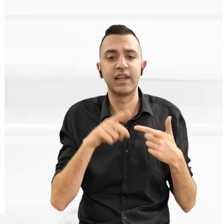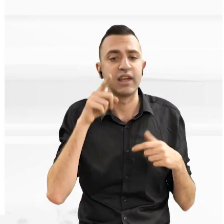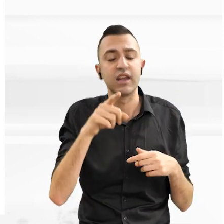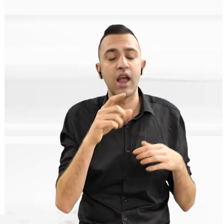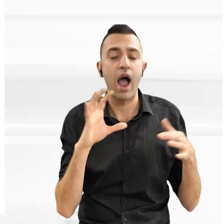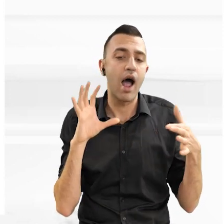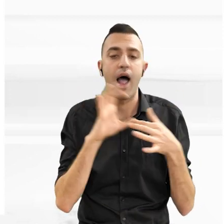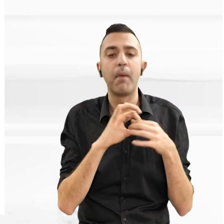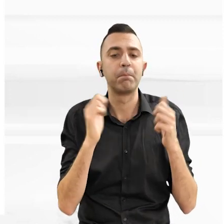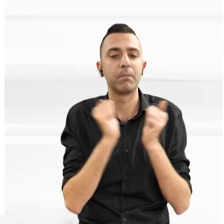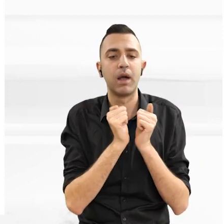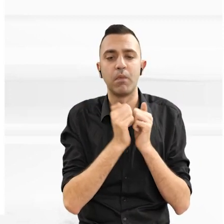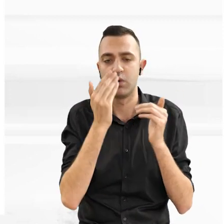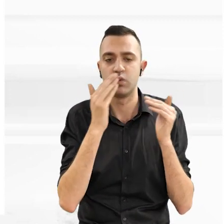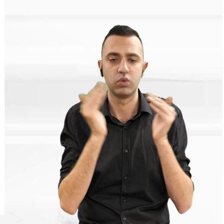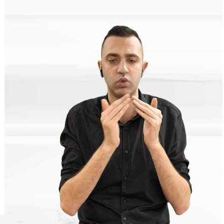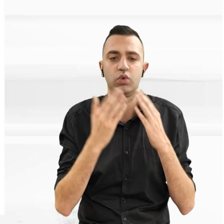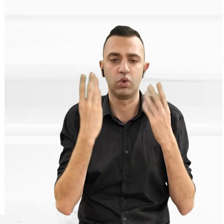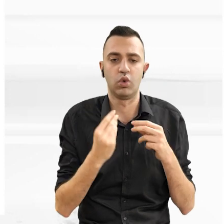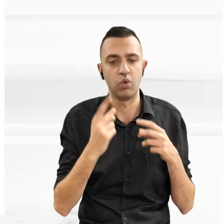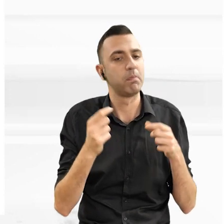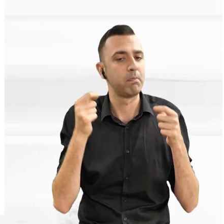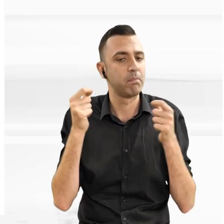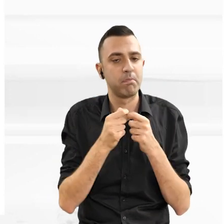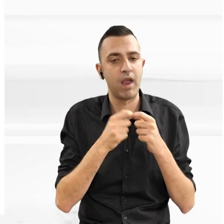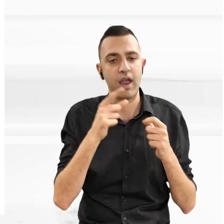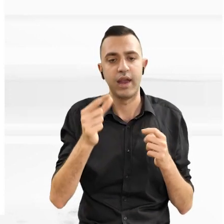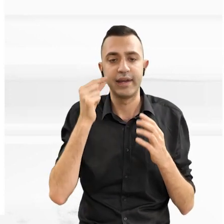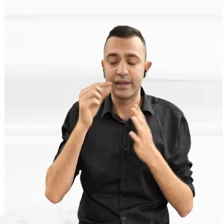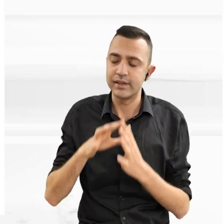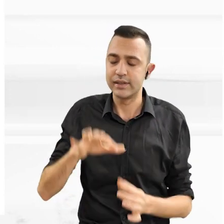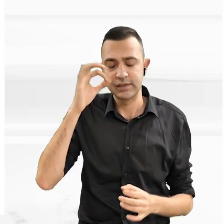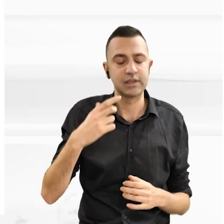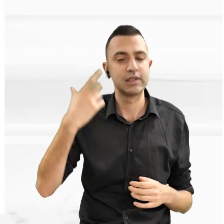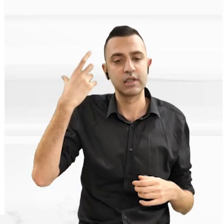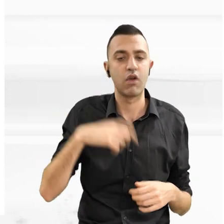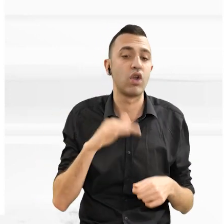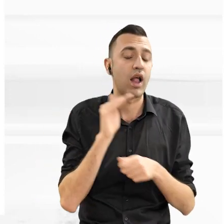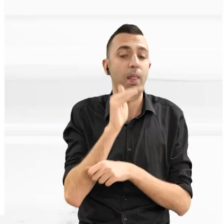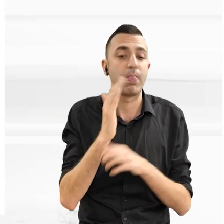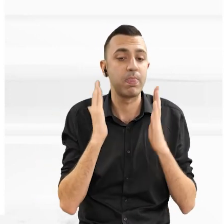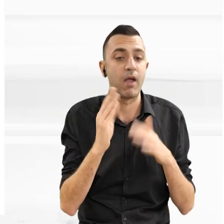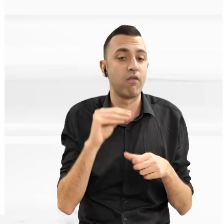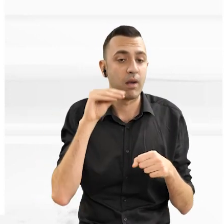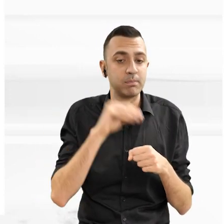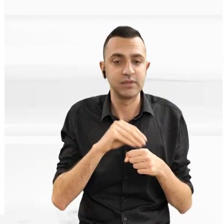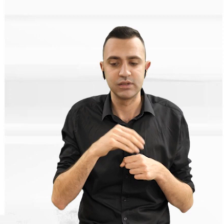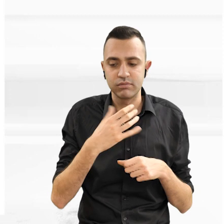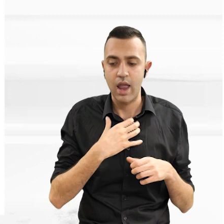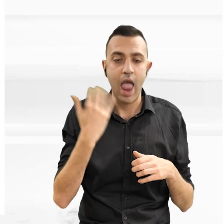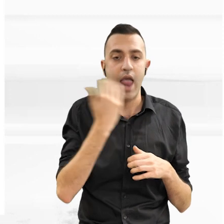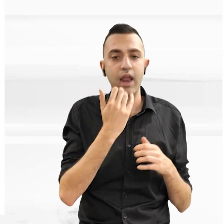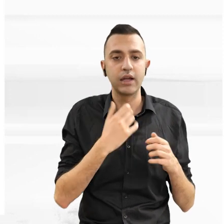birleştirmiş hali diyebiliriz Bey bakalım insan vücudu yaşamaya devam edebilmek için enerjisini hücresel